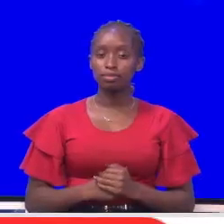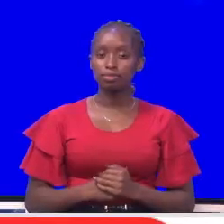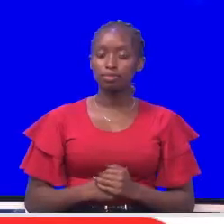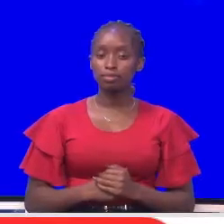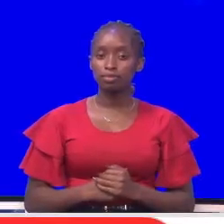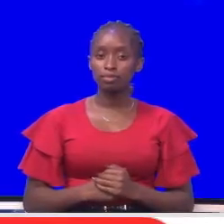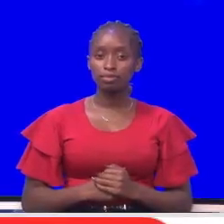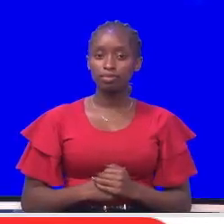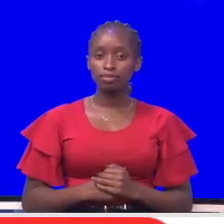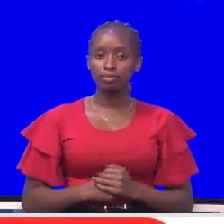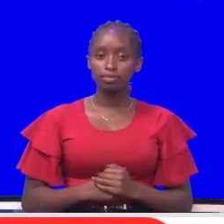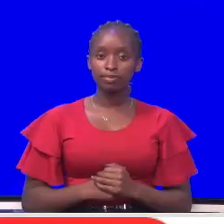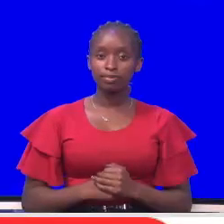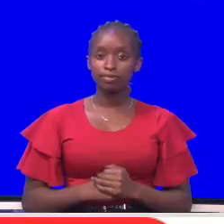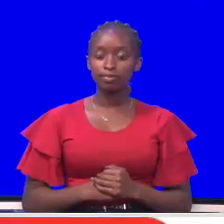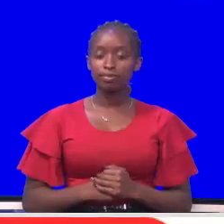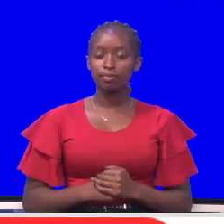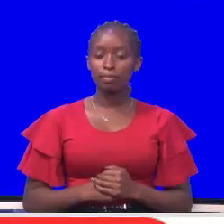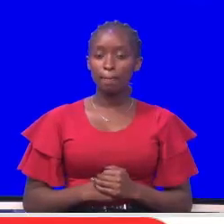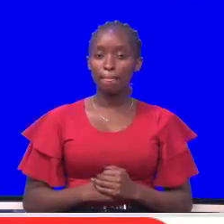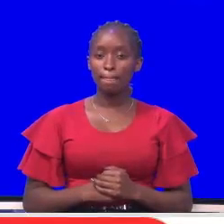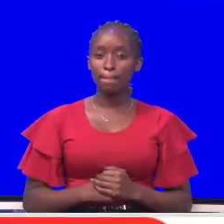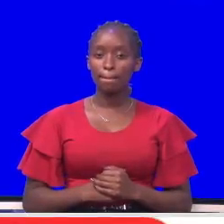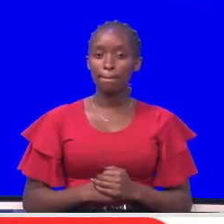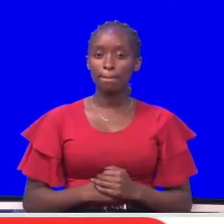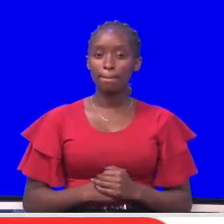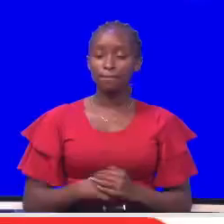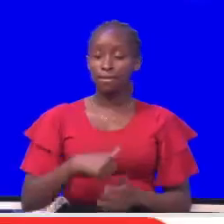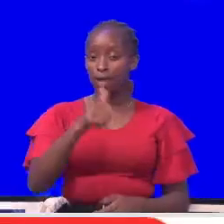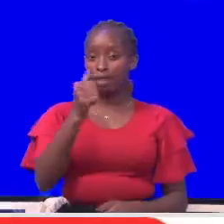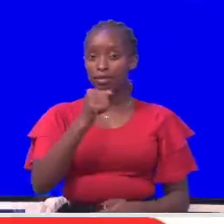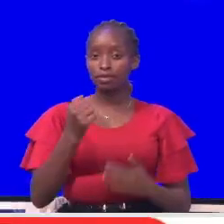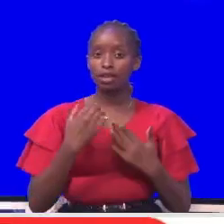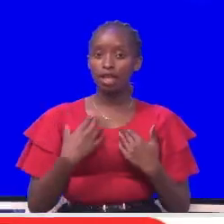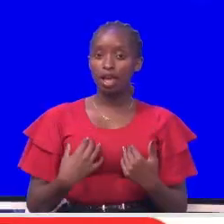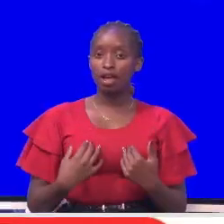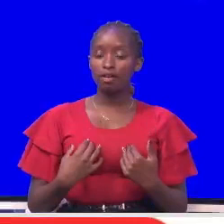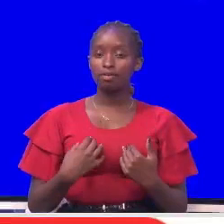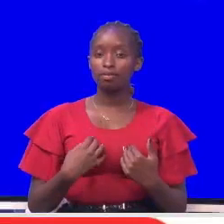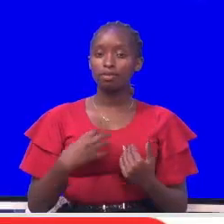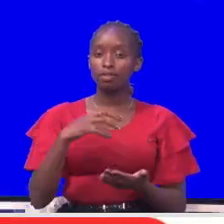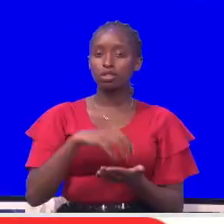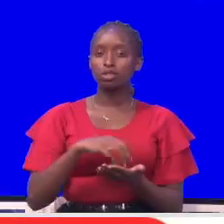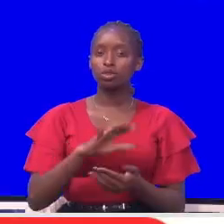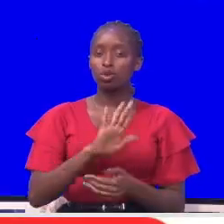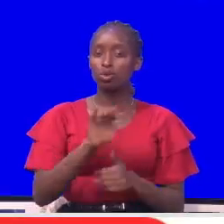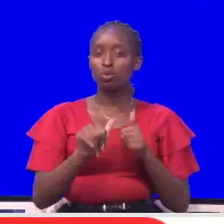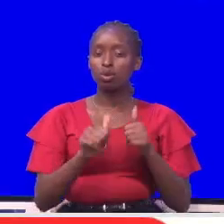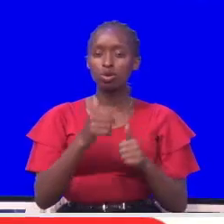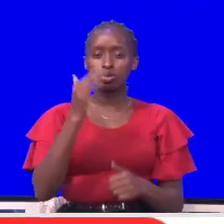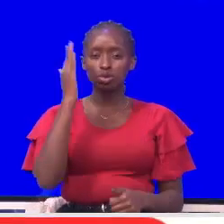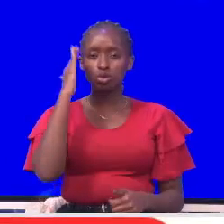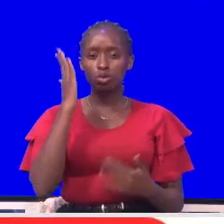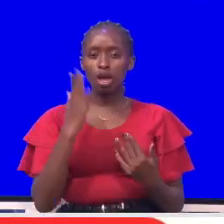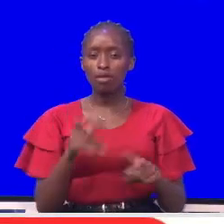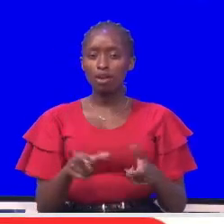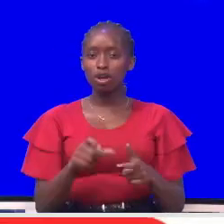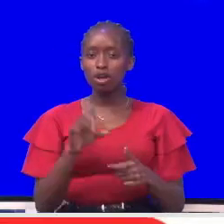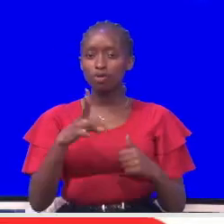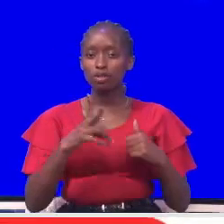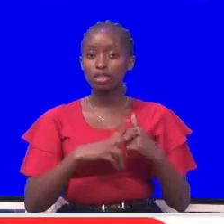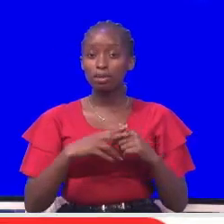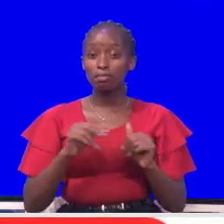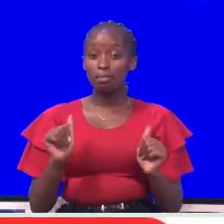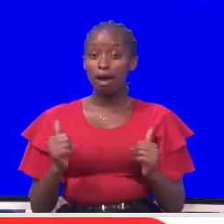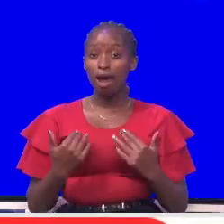Sana mwanahabari wetu Paul Kamau kwa taarifa hiyo. Kwingineko ni kwamba kituo unachokienzi cha Radio 47 kimeadhimisha mwaka mmoja hii leo